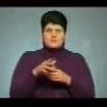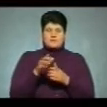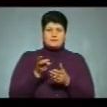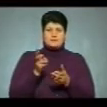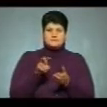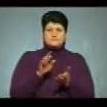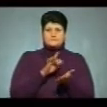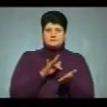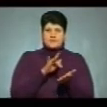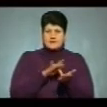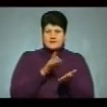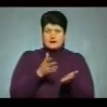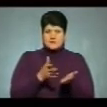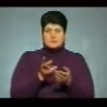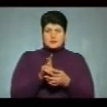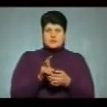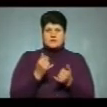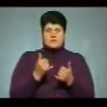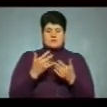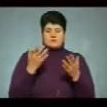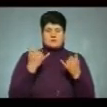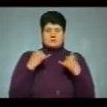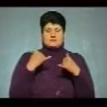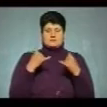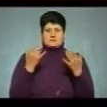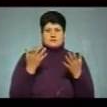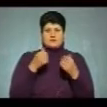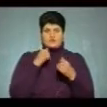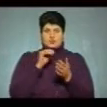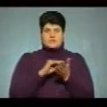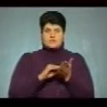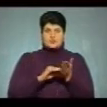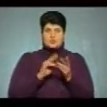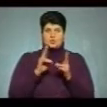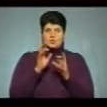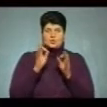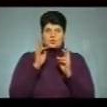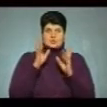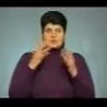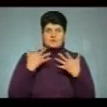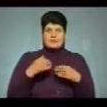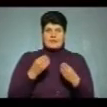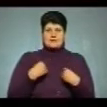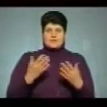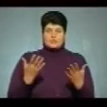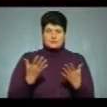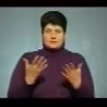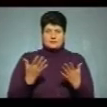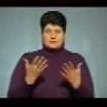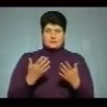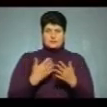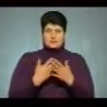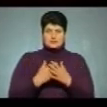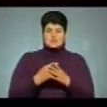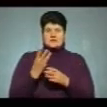і пішла сьогодні, таке як сніг на голову. Навіть такого, вчора виписали рецепт, ніхто нічого не знає, сьогодні вже не дають. Економила десь до 300